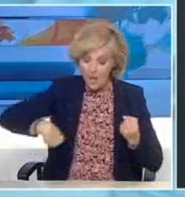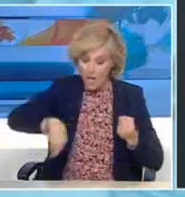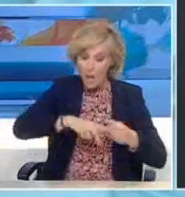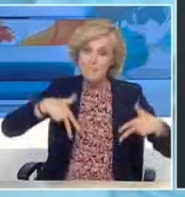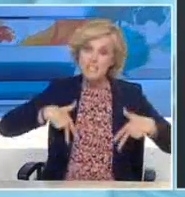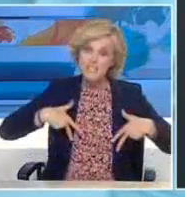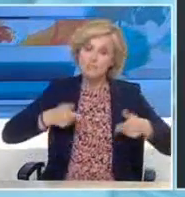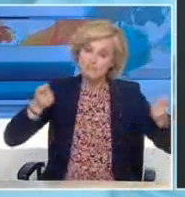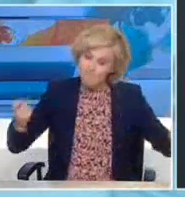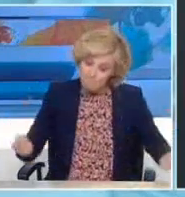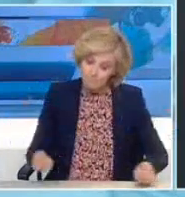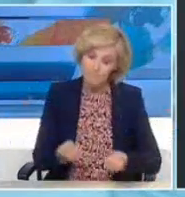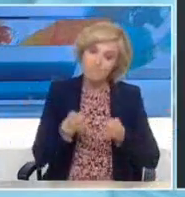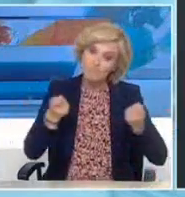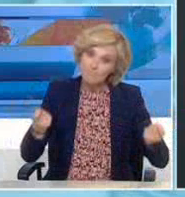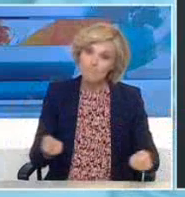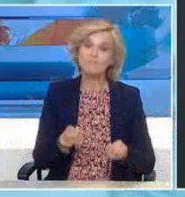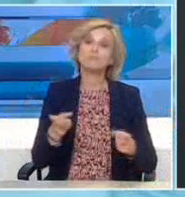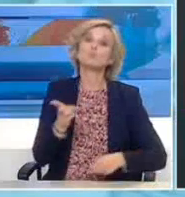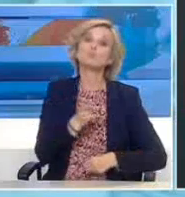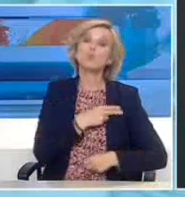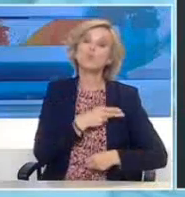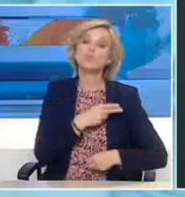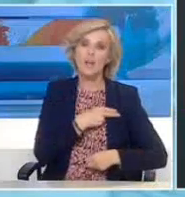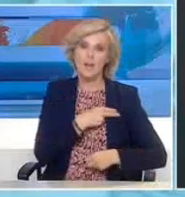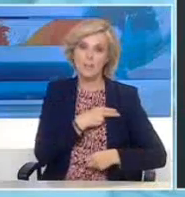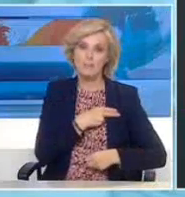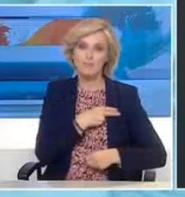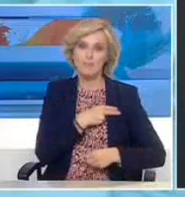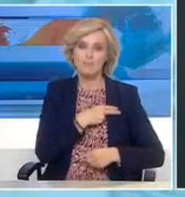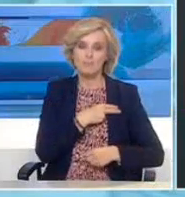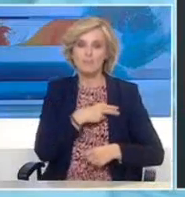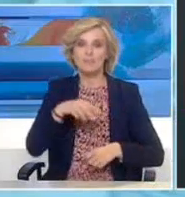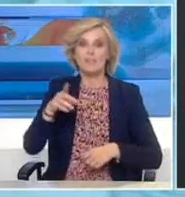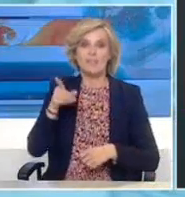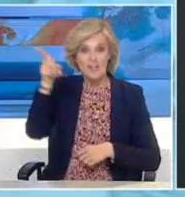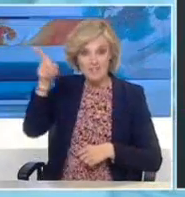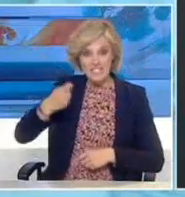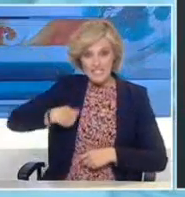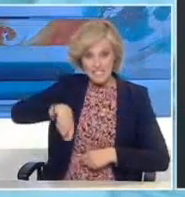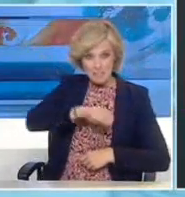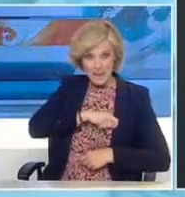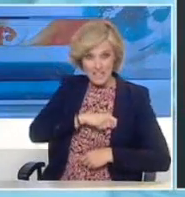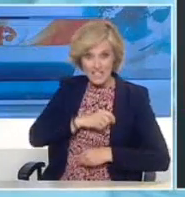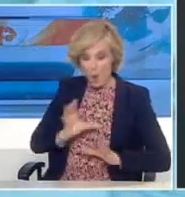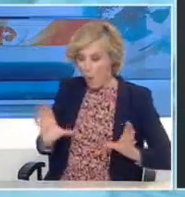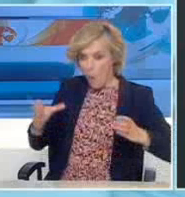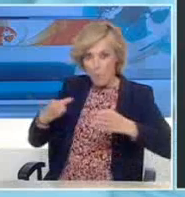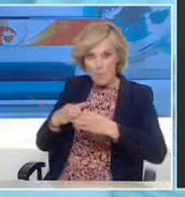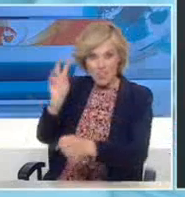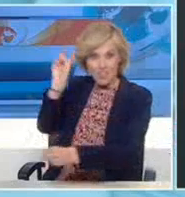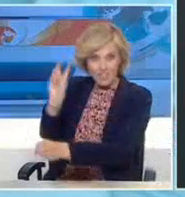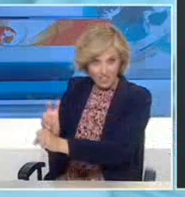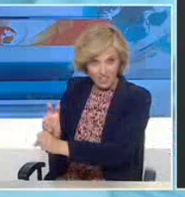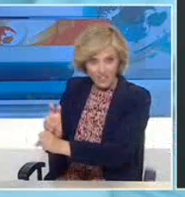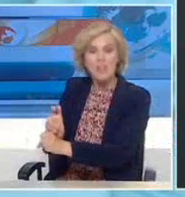που έπρεπε. Σας ενημερώνω λοιπόν ότι μία υγειονομική βόβα ήταν έτοιμη να εκραγεί, επιταχύνοντας την εξάπλωση της νόσου στην πατρίδα